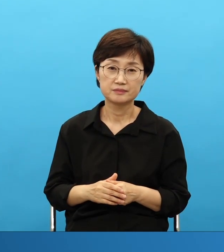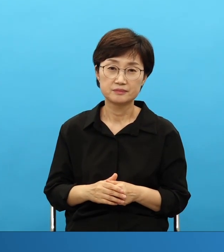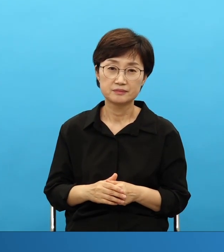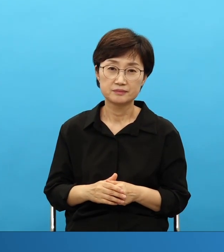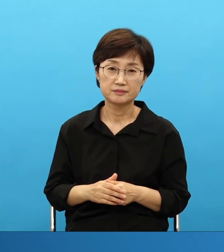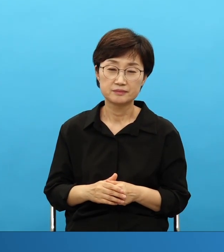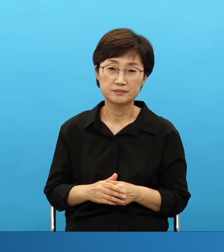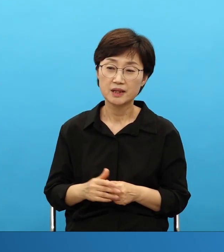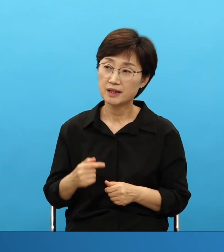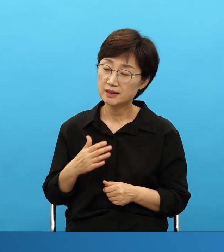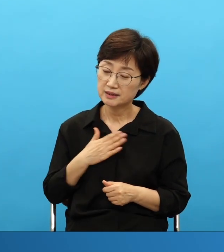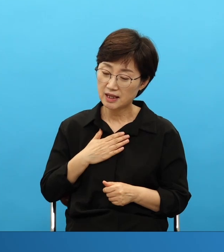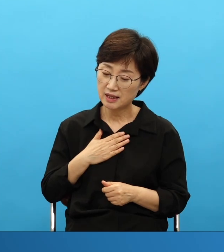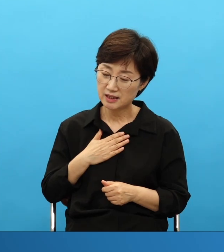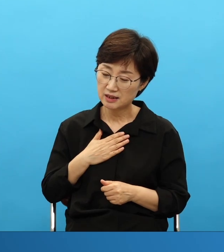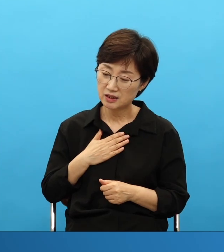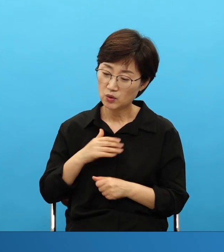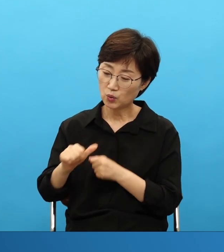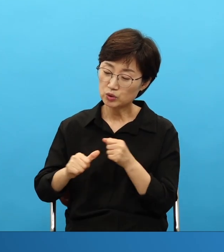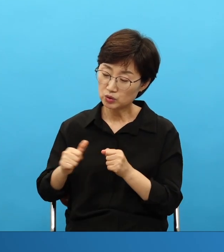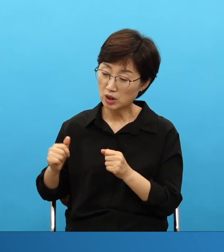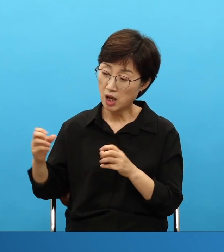그제가 5년